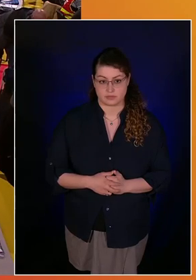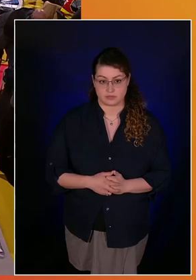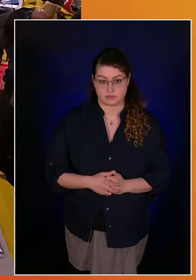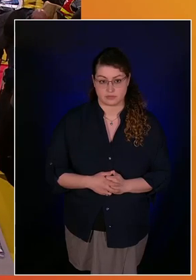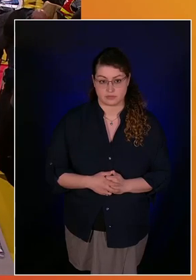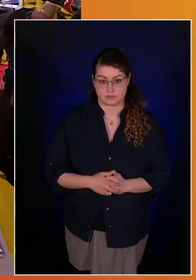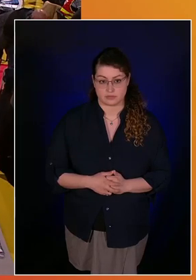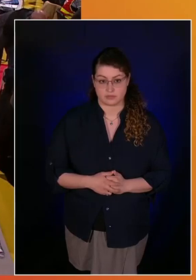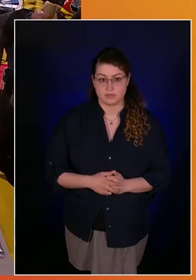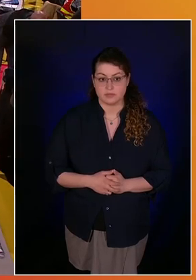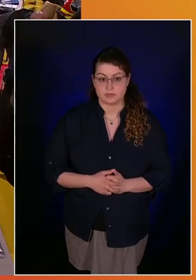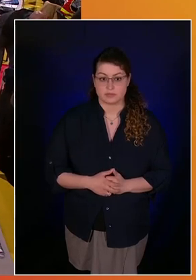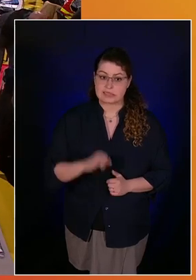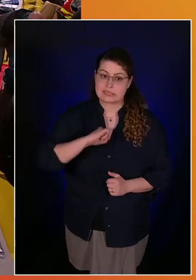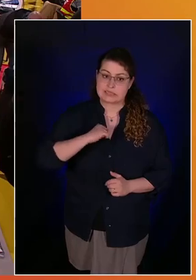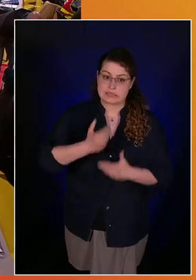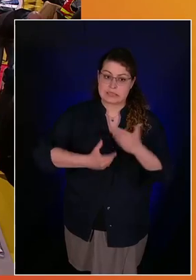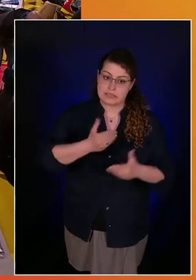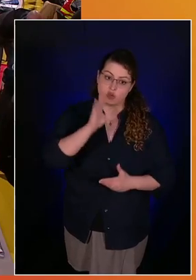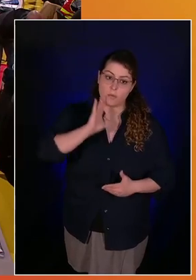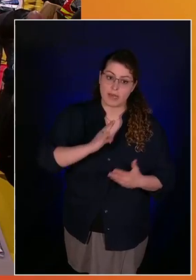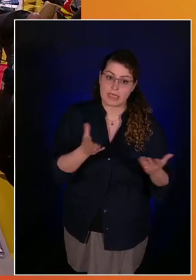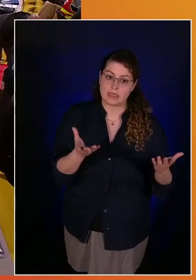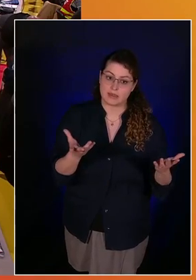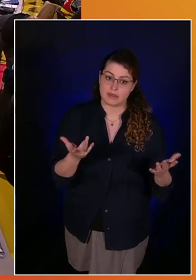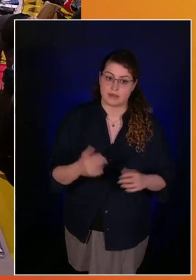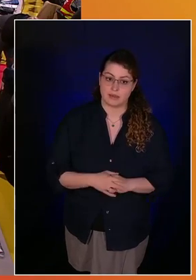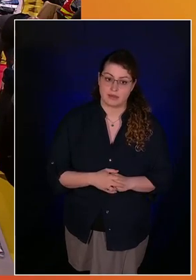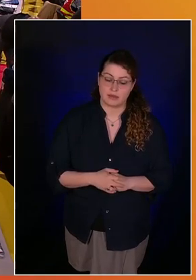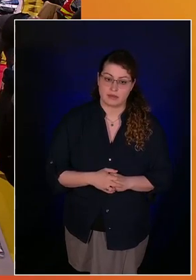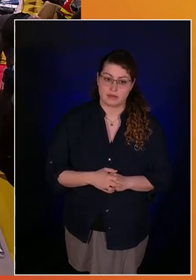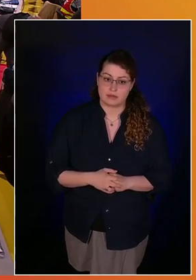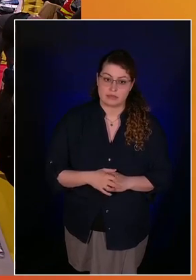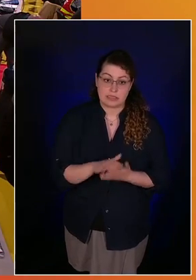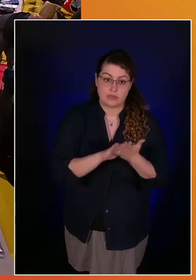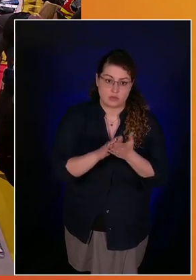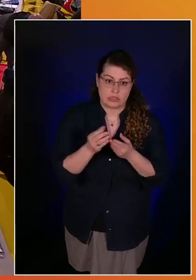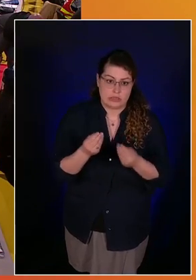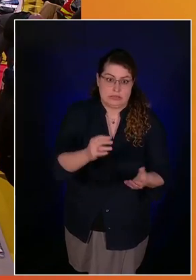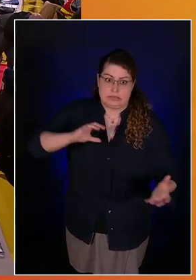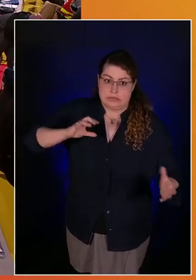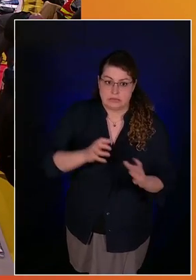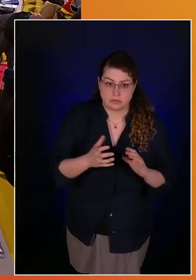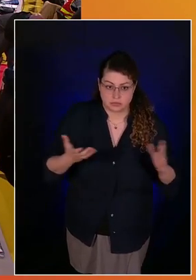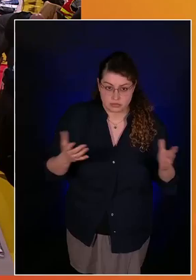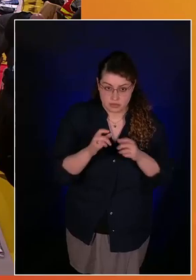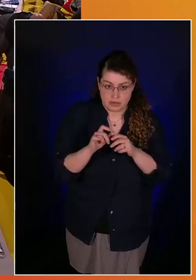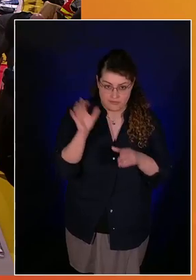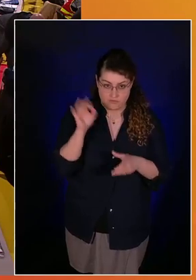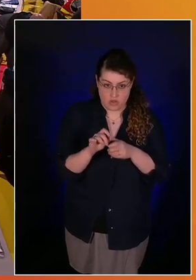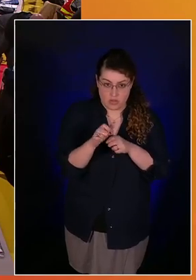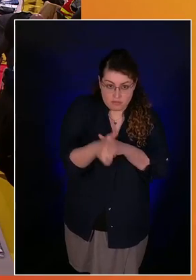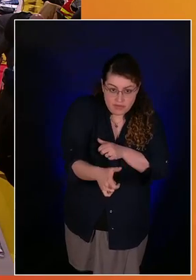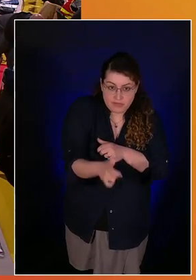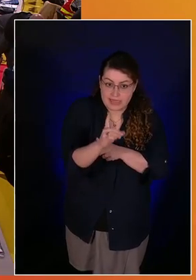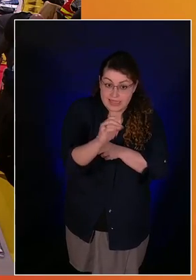pas on s'active un peu les camarades je suis désolé hein de vous mettre la pression mais après on vote le document d'orientation